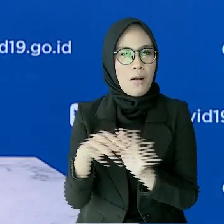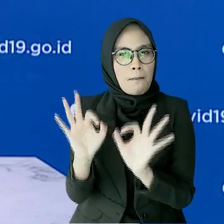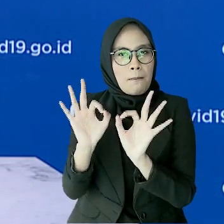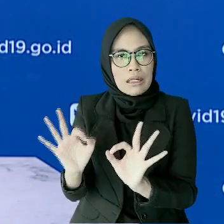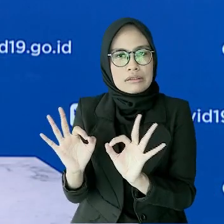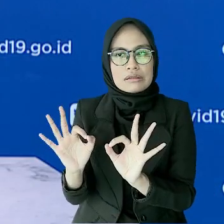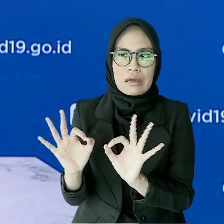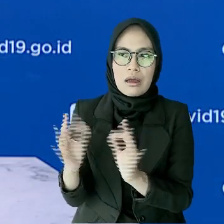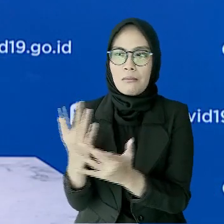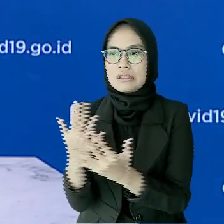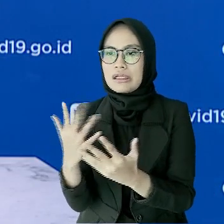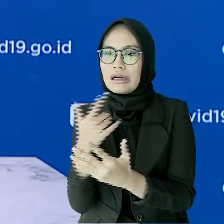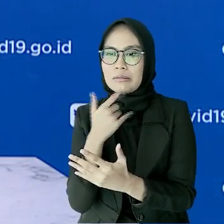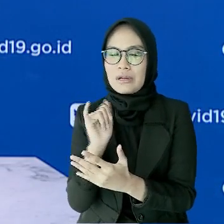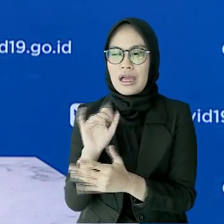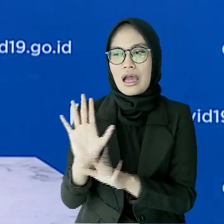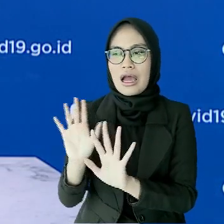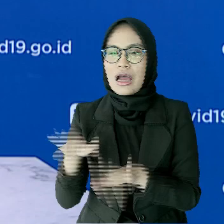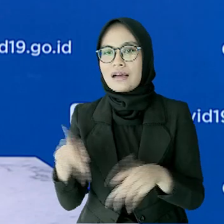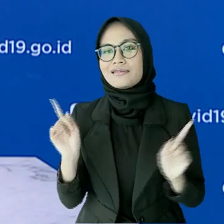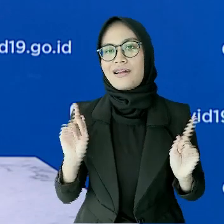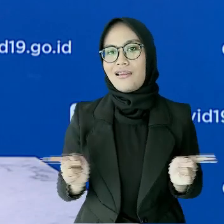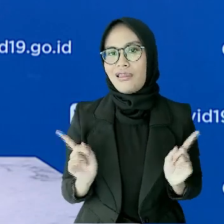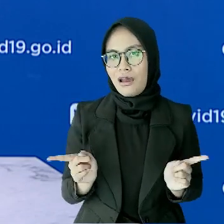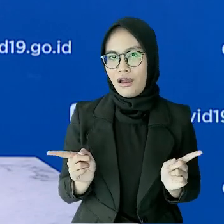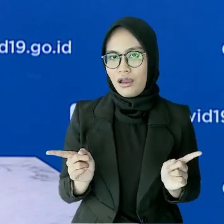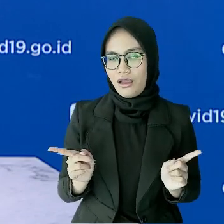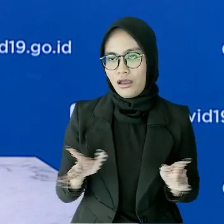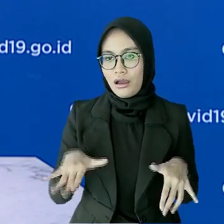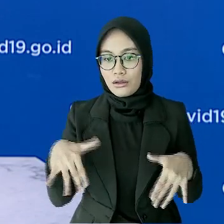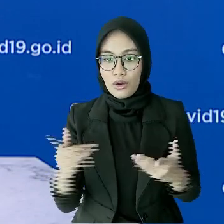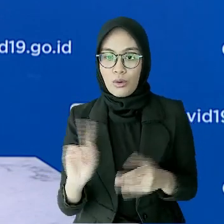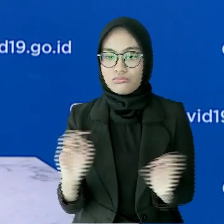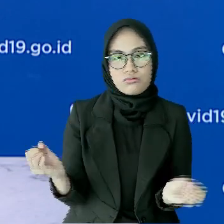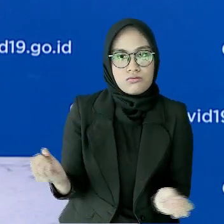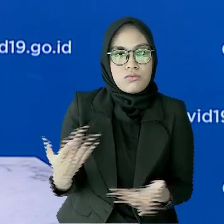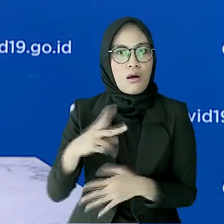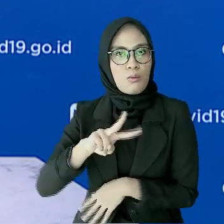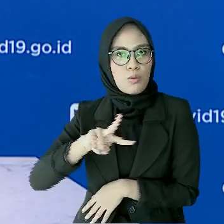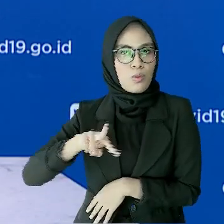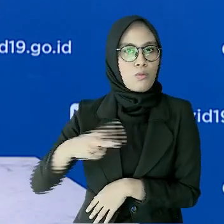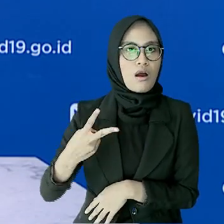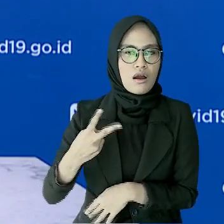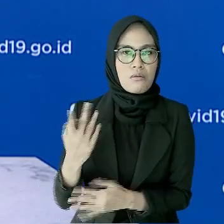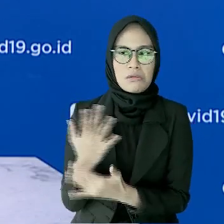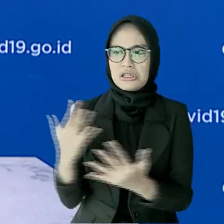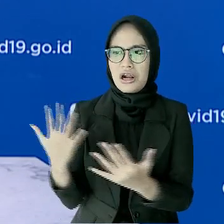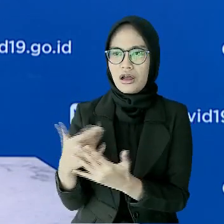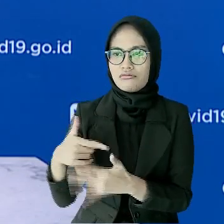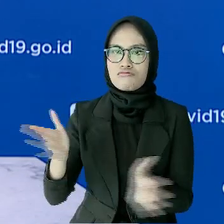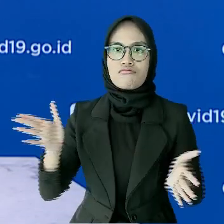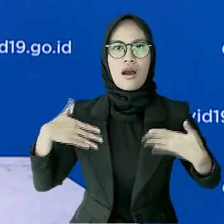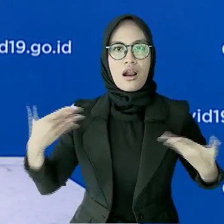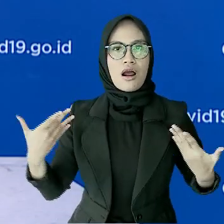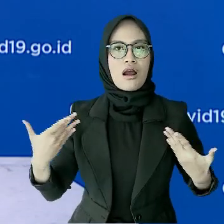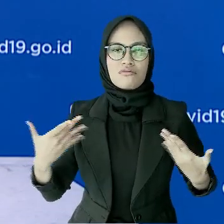dari masyarakat terhadap perubahan kebijakan yang tiba-tiba dan berpotensi menimbulkan